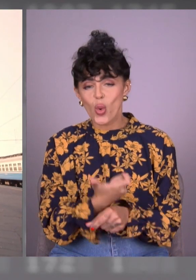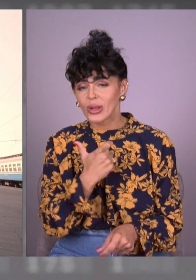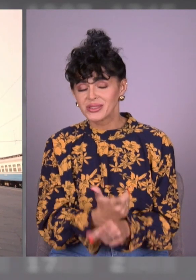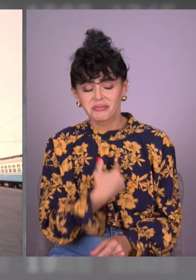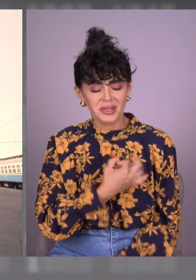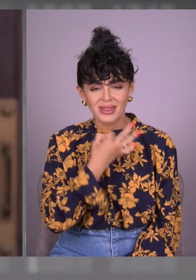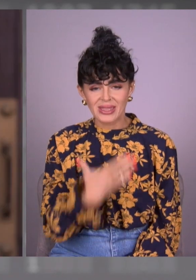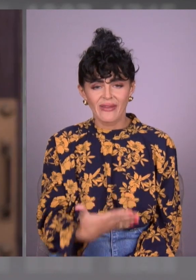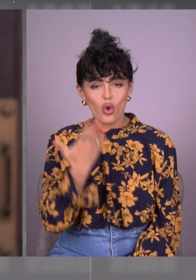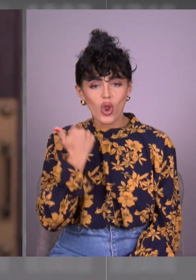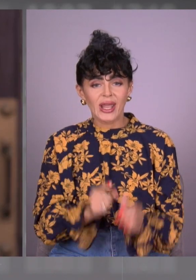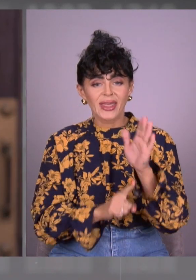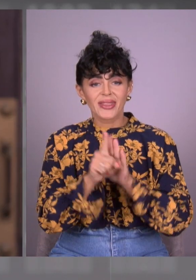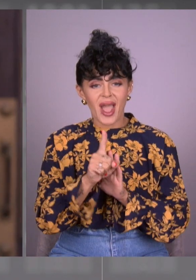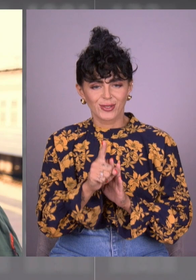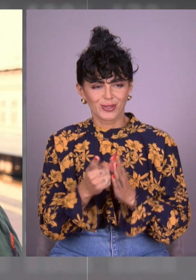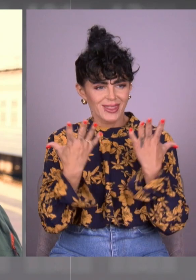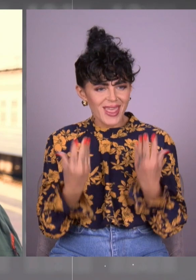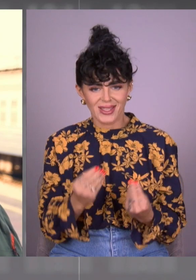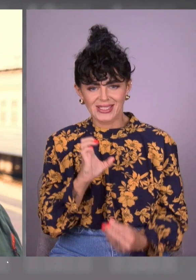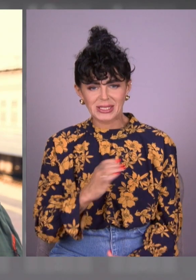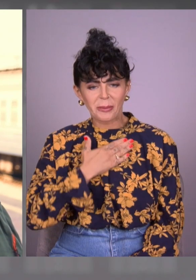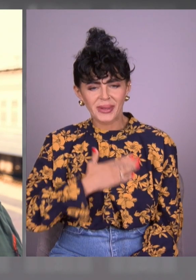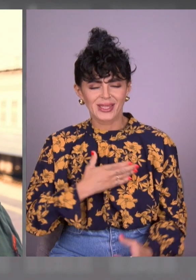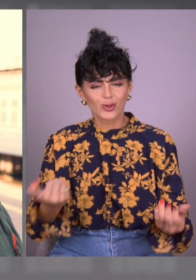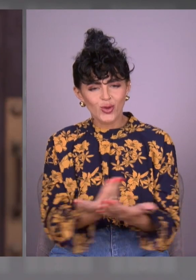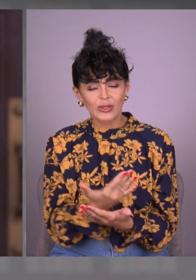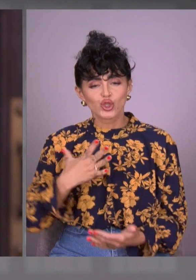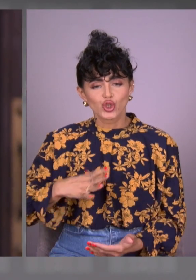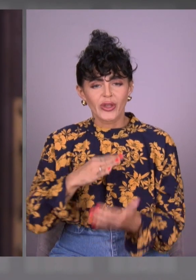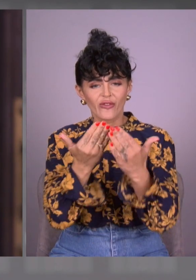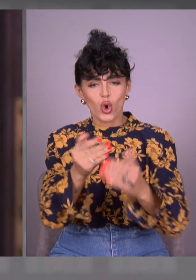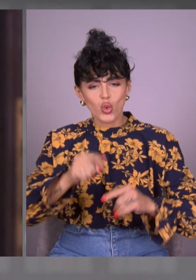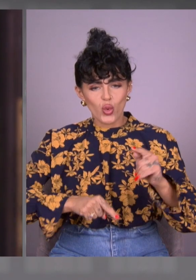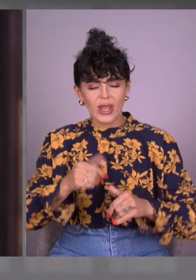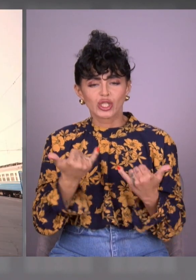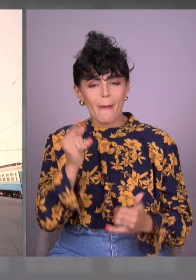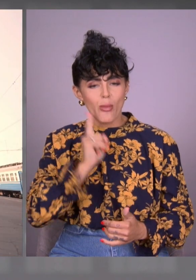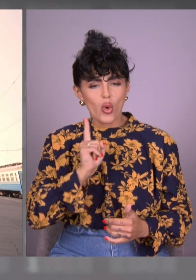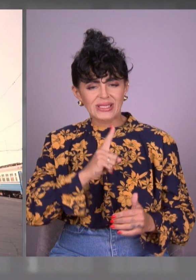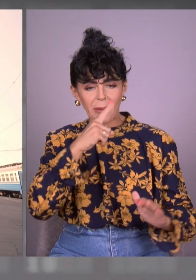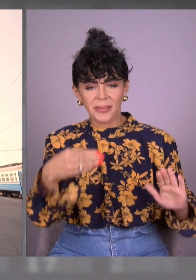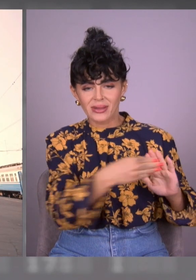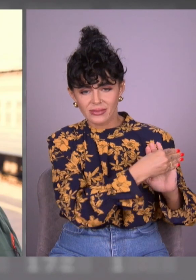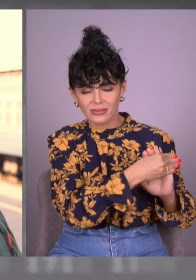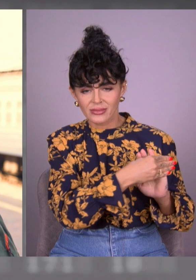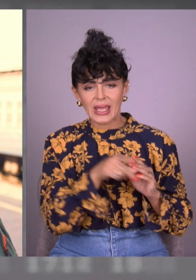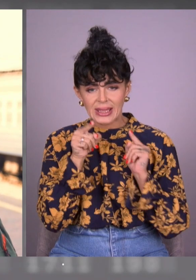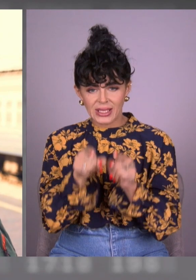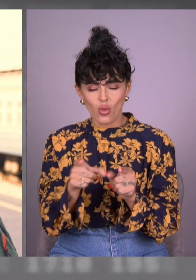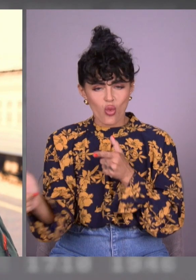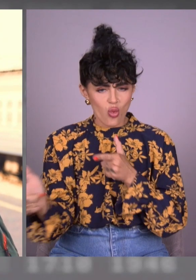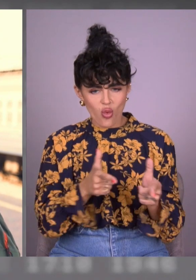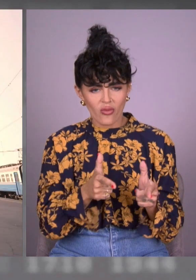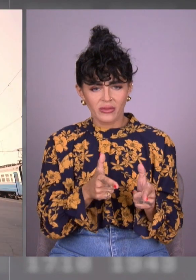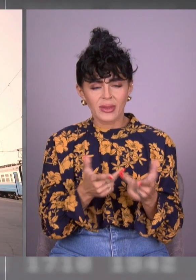Починається ось так, одразу з приємного. Отже, чекаємо на батьків. Ідемо ховатися поки що. Ти готовий? Так.